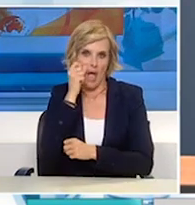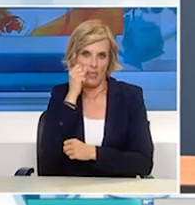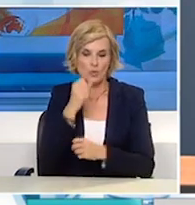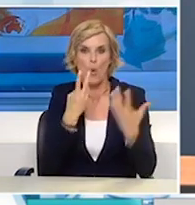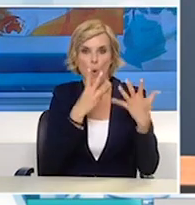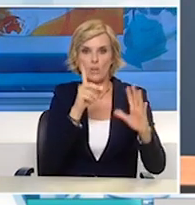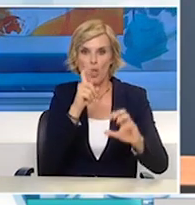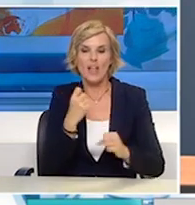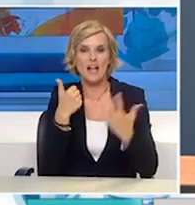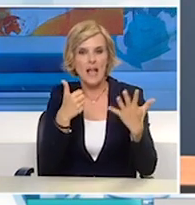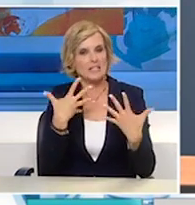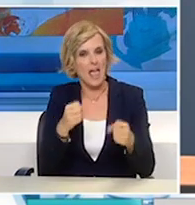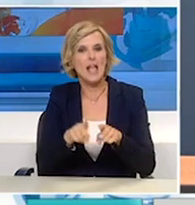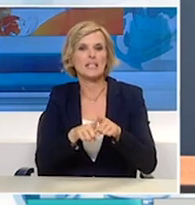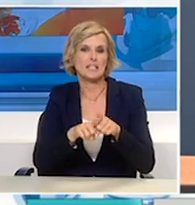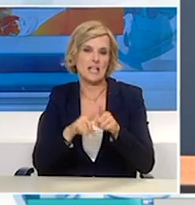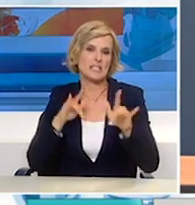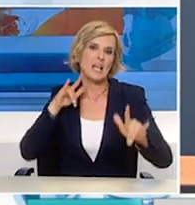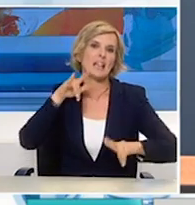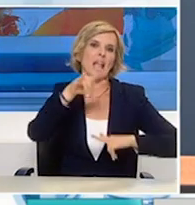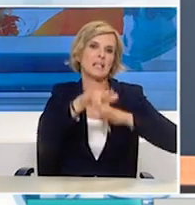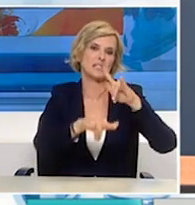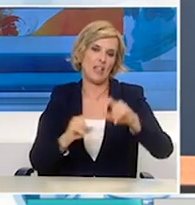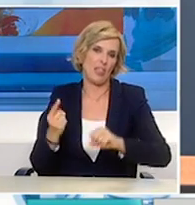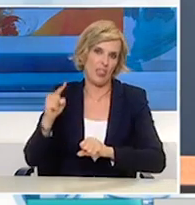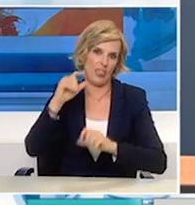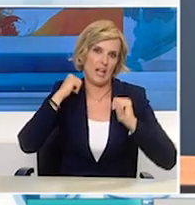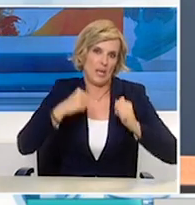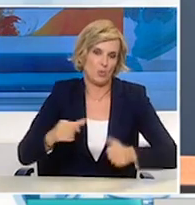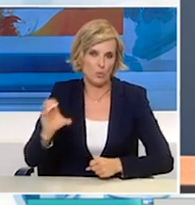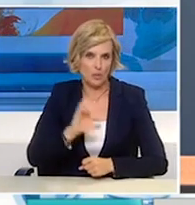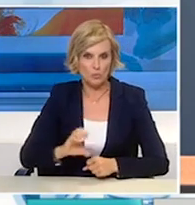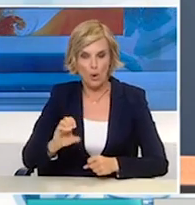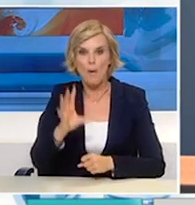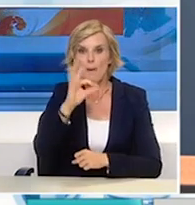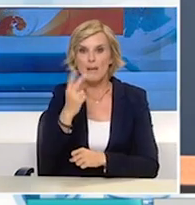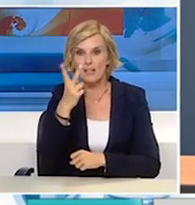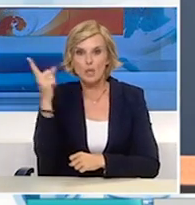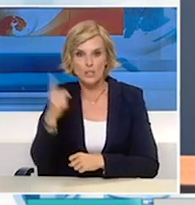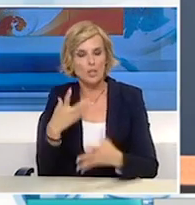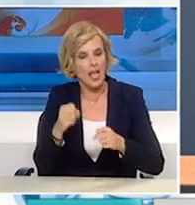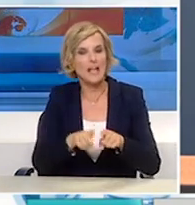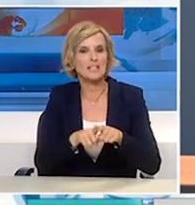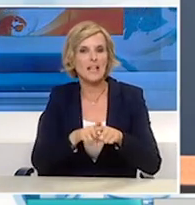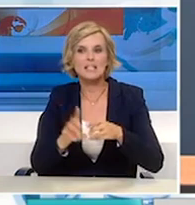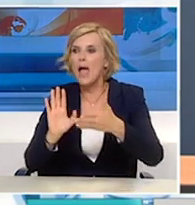θεωρούνται σχετιζόμενα με ταξίδια από το εξωτερικό και 1.475, το 52%, είναι σχετιζόμενα με ήδη γνωστό